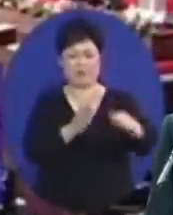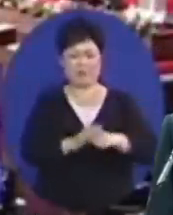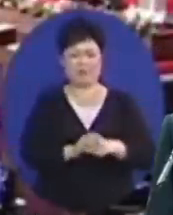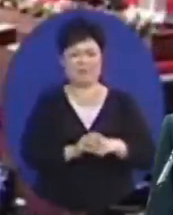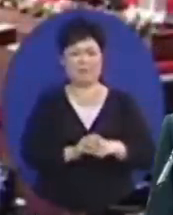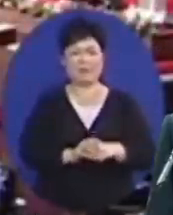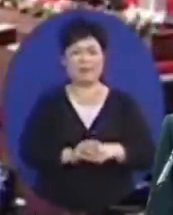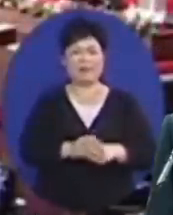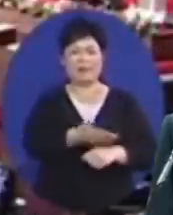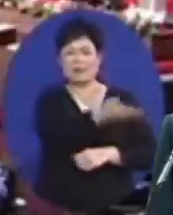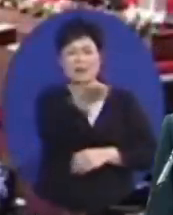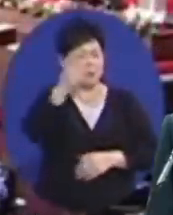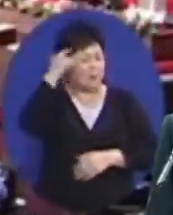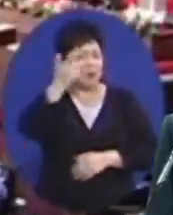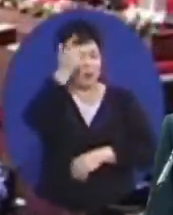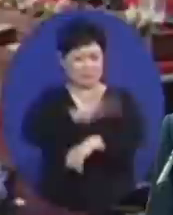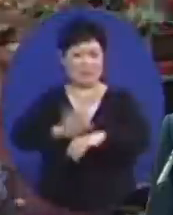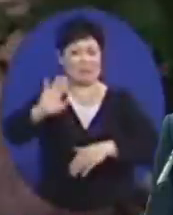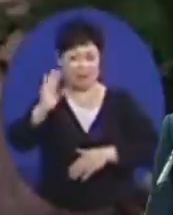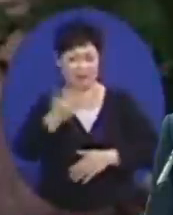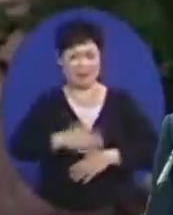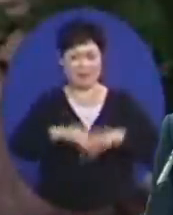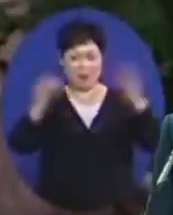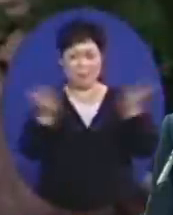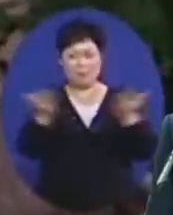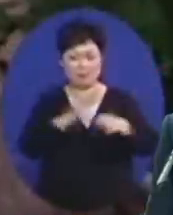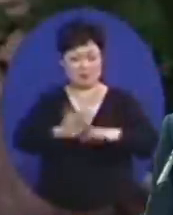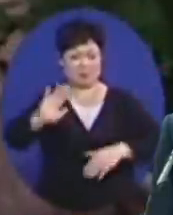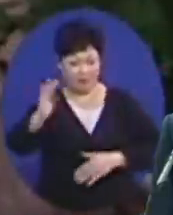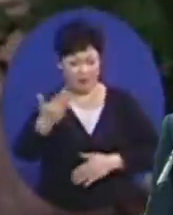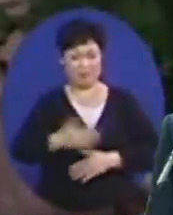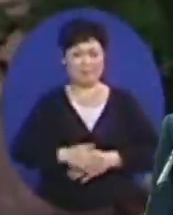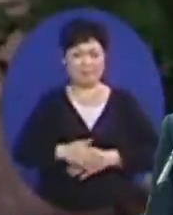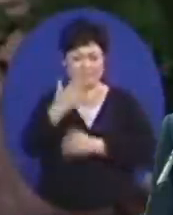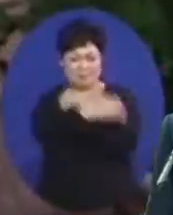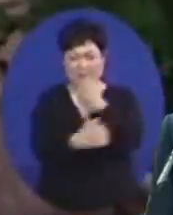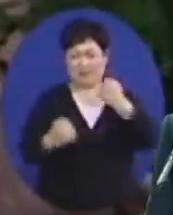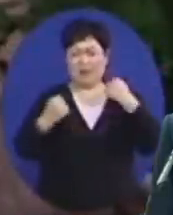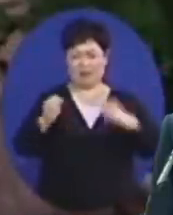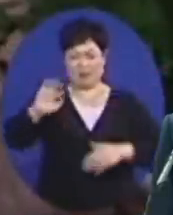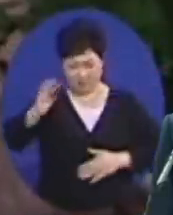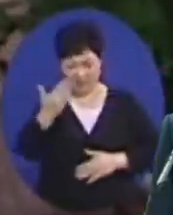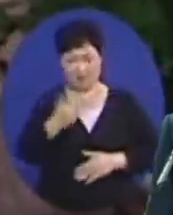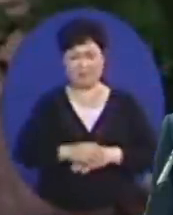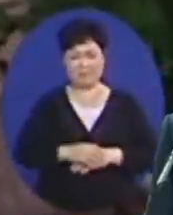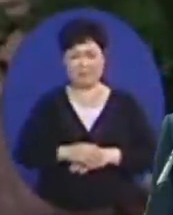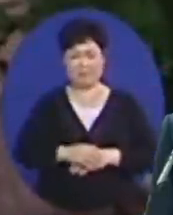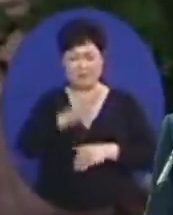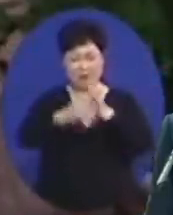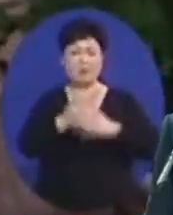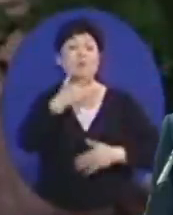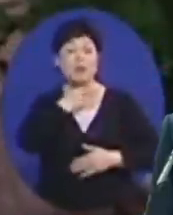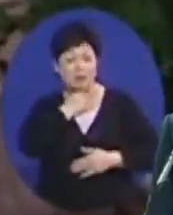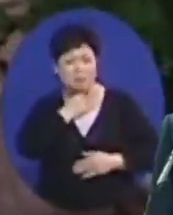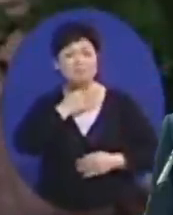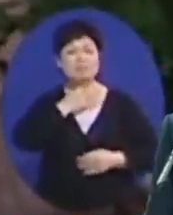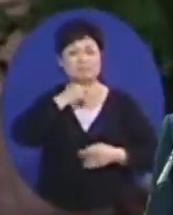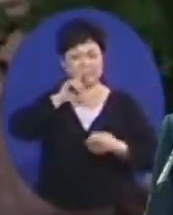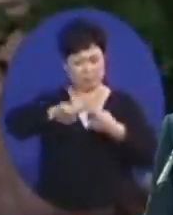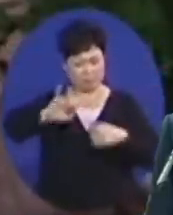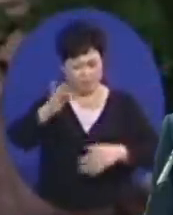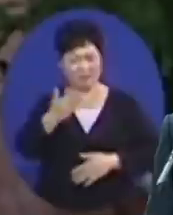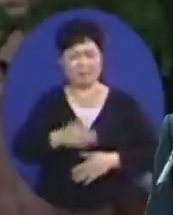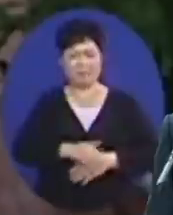하나님은 내 영혼이 잘되라, 범사에 잘되라, 강건하게 되라, 내가 바라는 바다.